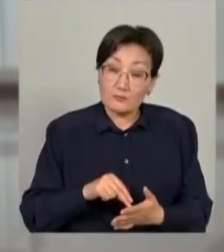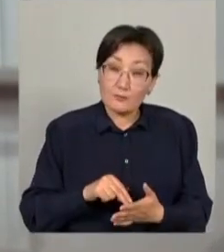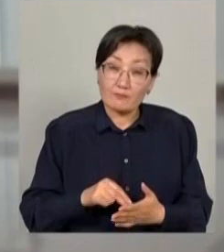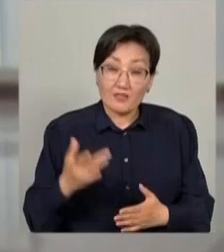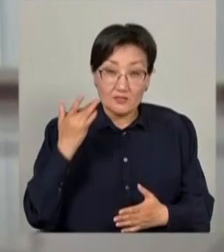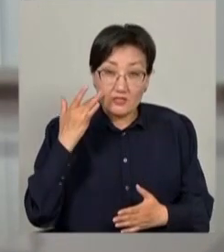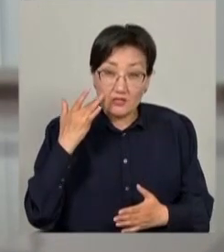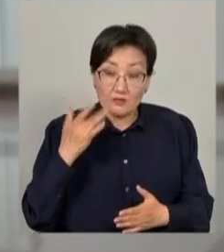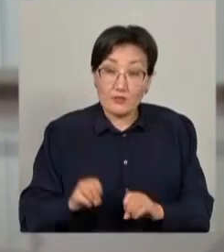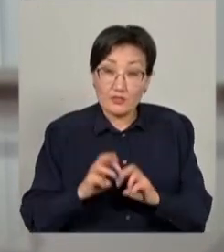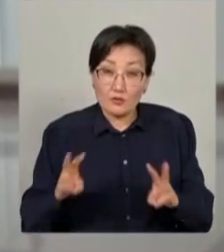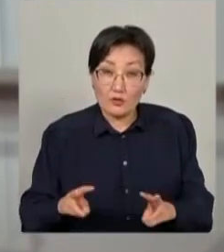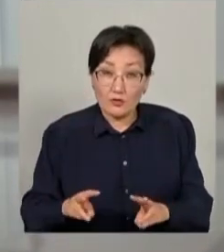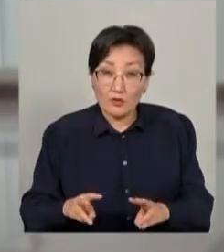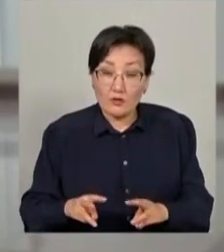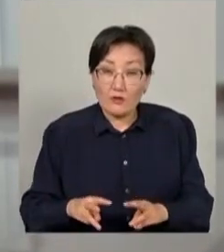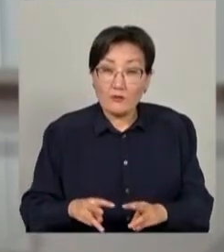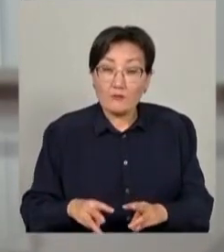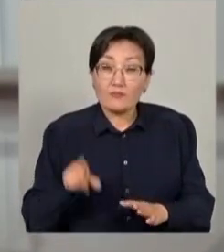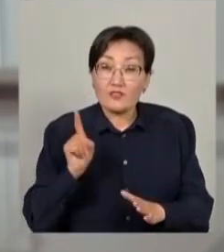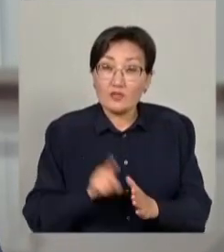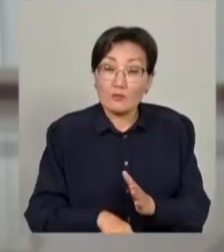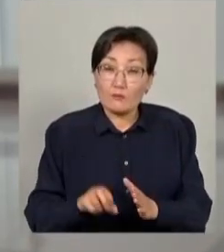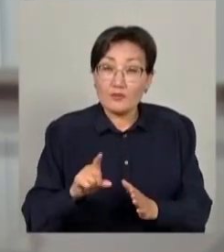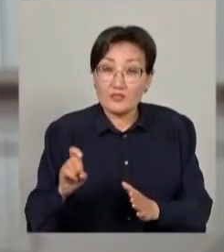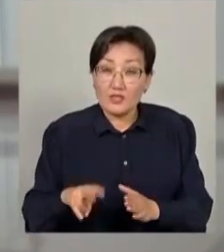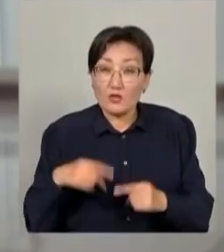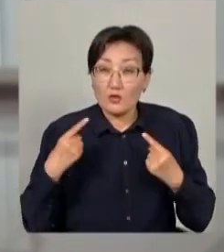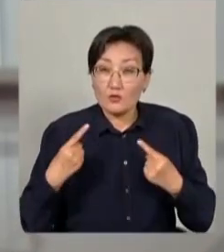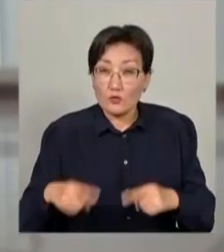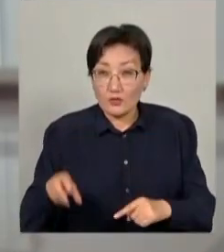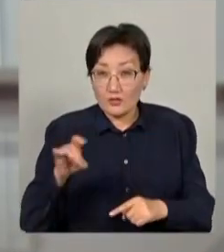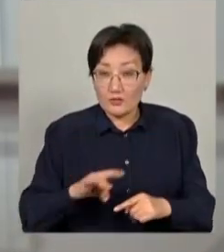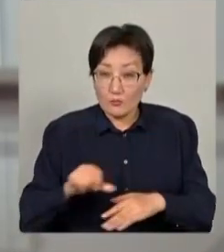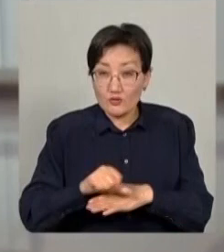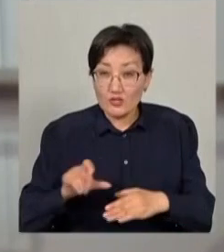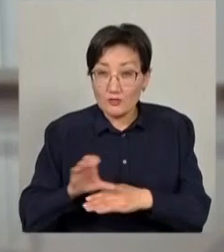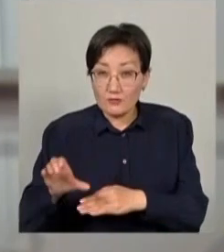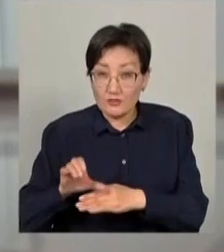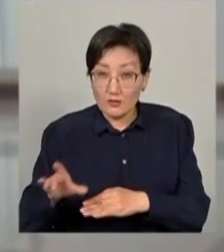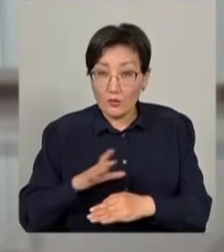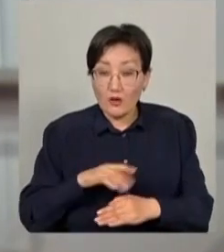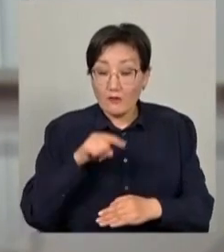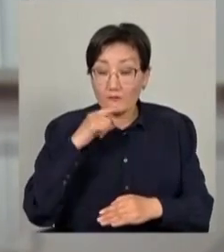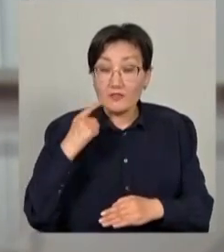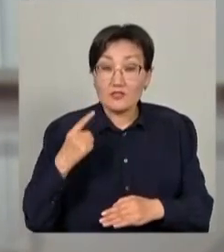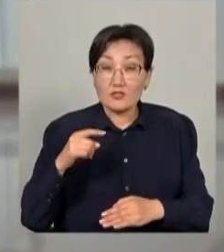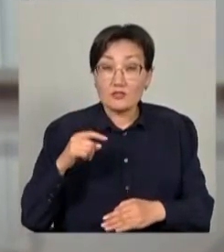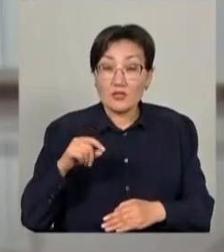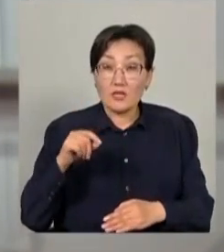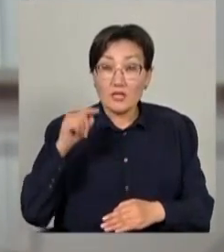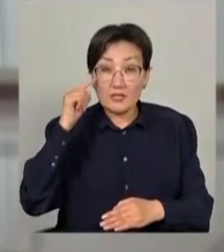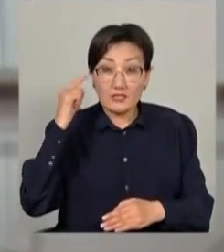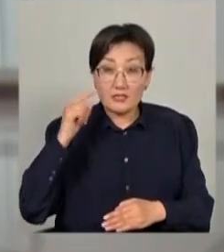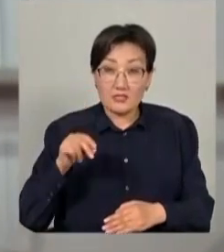всегда обеспечивал переток дешевых бензинов в другие республики, ну, соседние республики, в Россию, Киргизстан